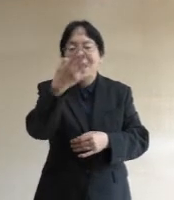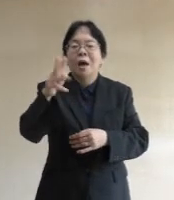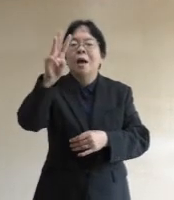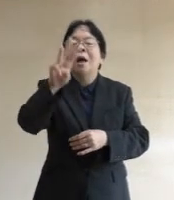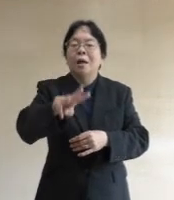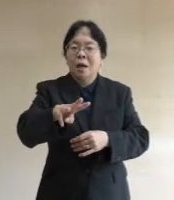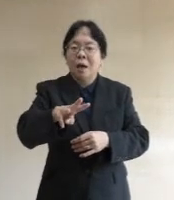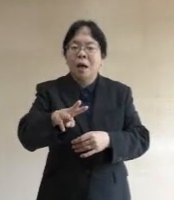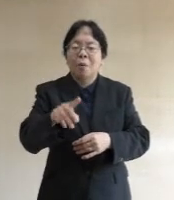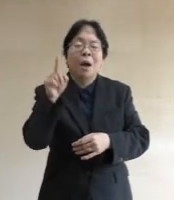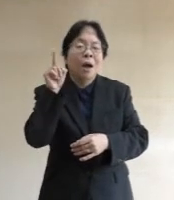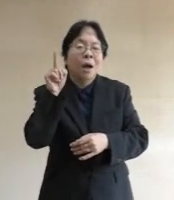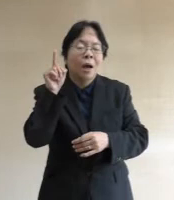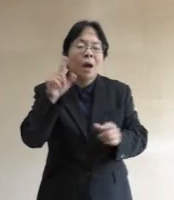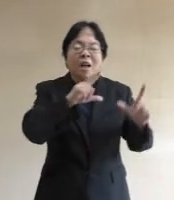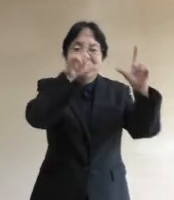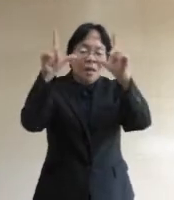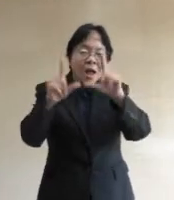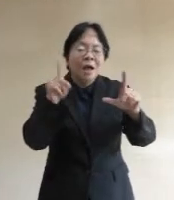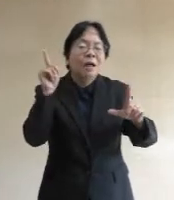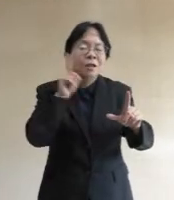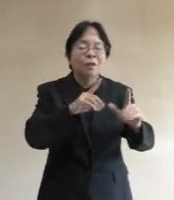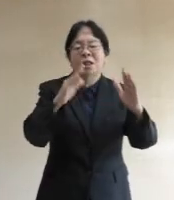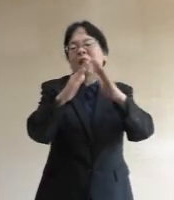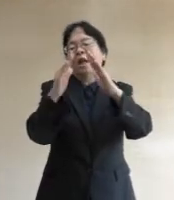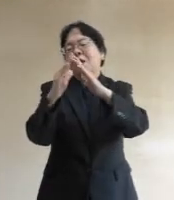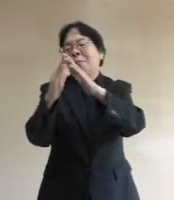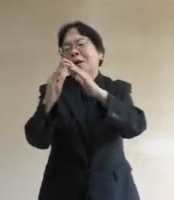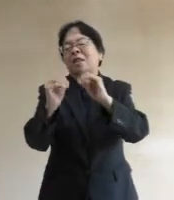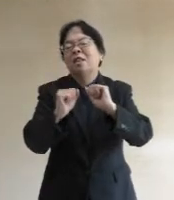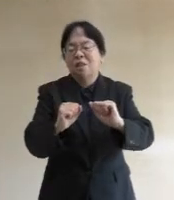掛川は住みやすい街だよねっていうことをみんな